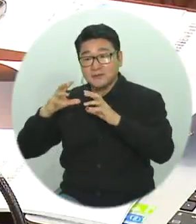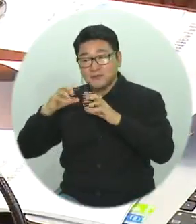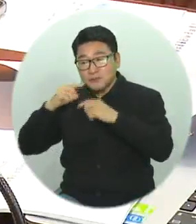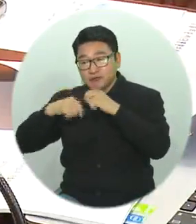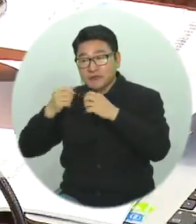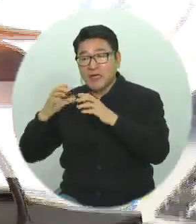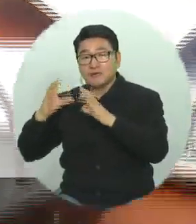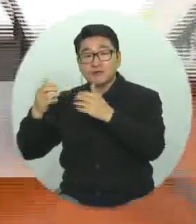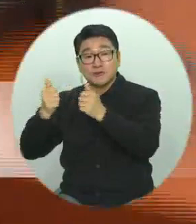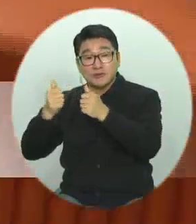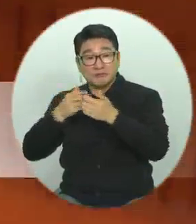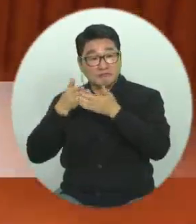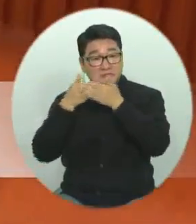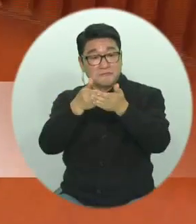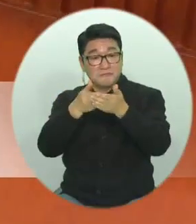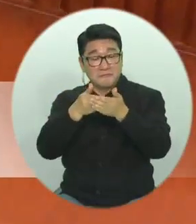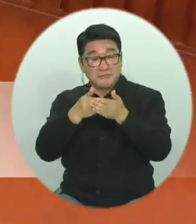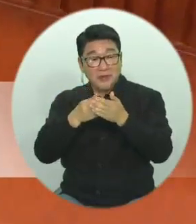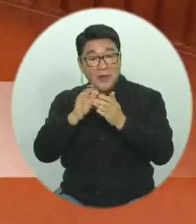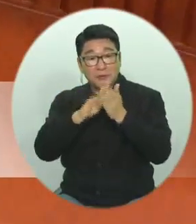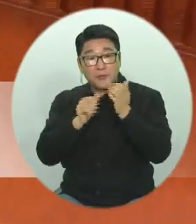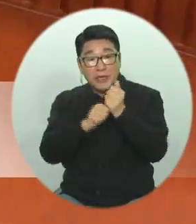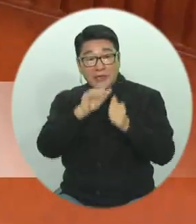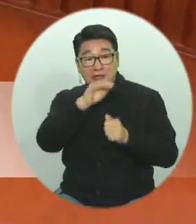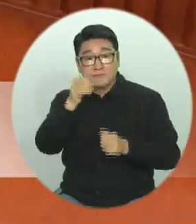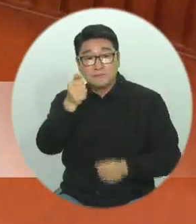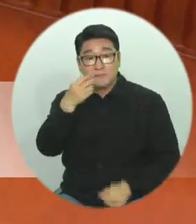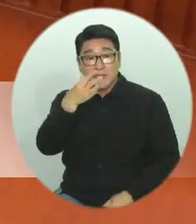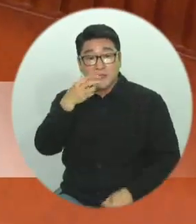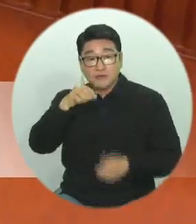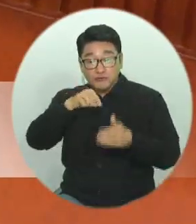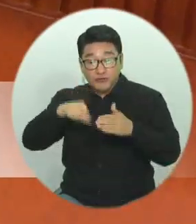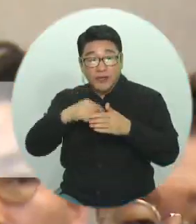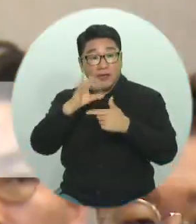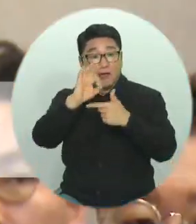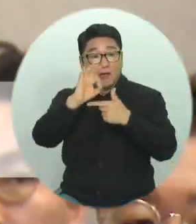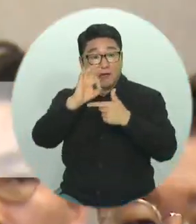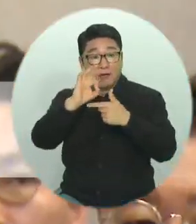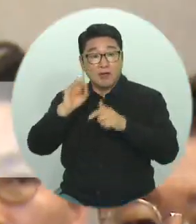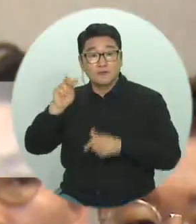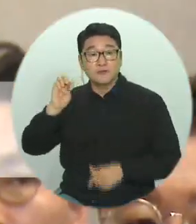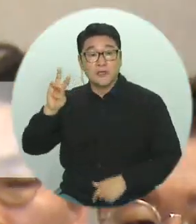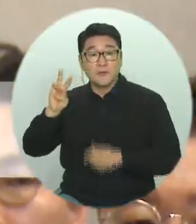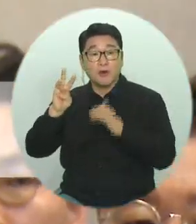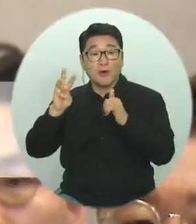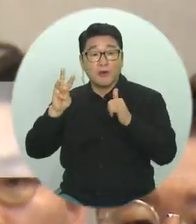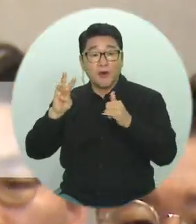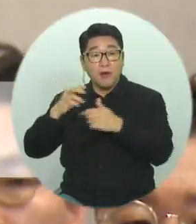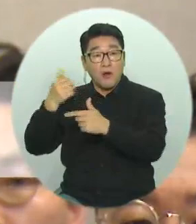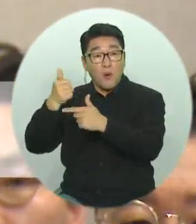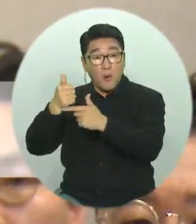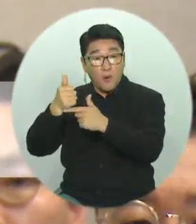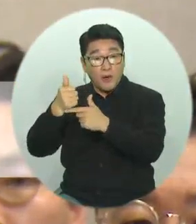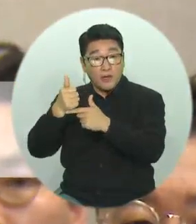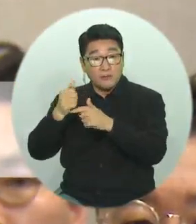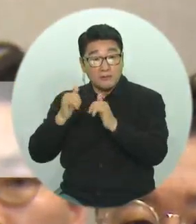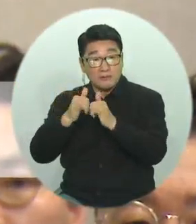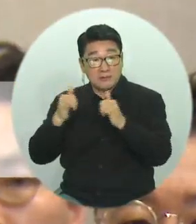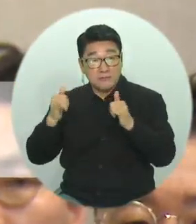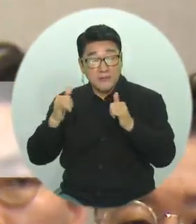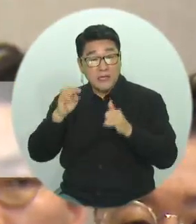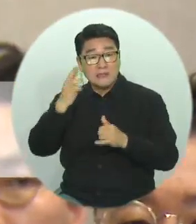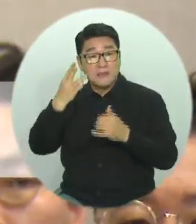의원이 대통령실 등 비서관급 세명 중 영남이 2명이고 호남출신은